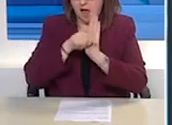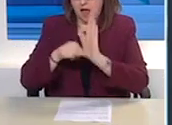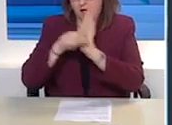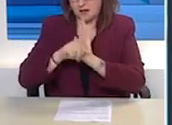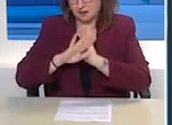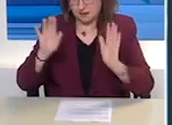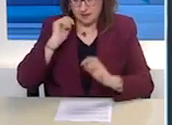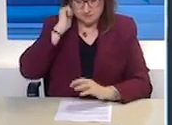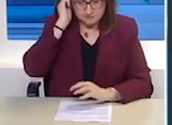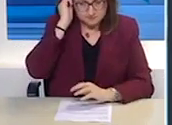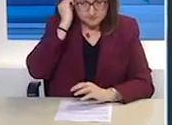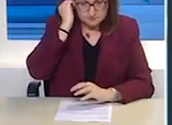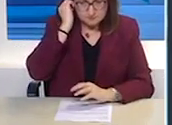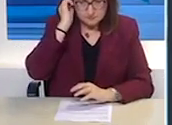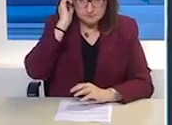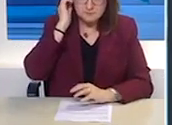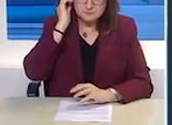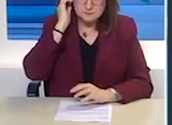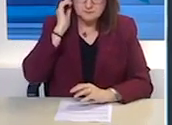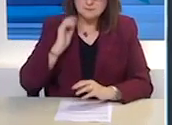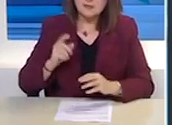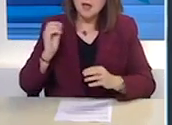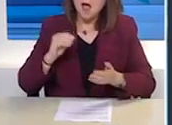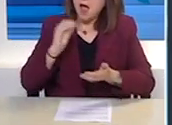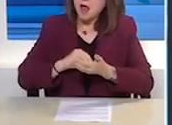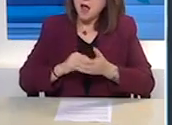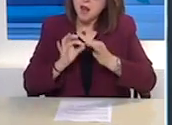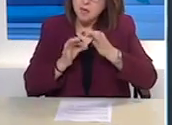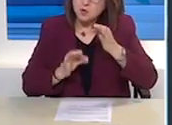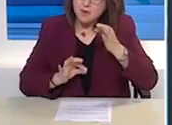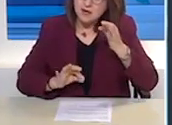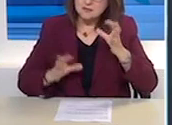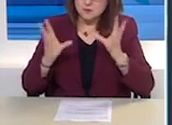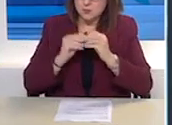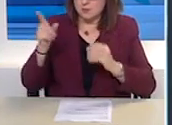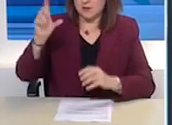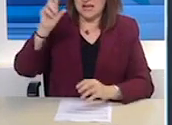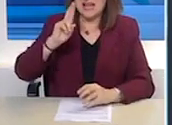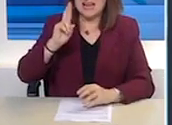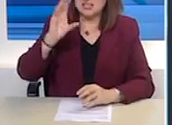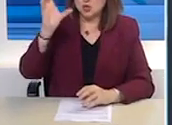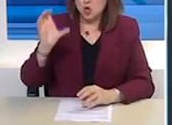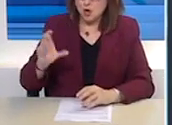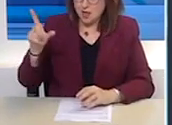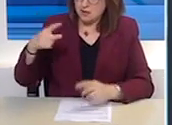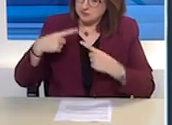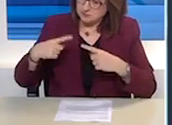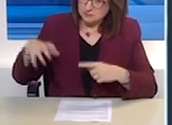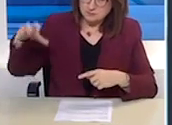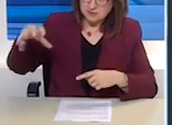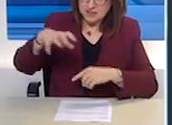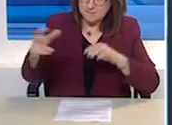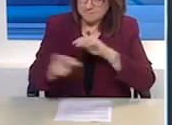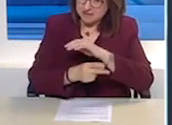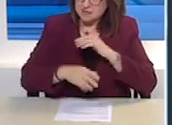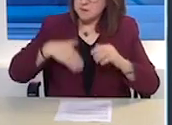περίπτωση αυτής. Περισσότερες λεπτομέρειες σε σχέση με τη Ριτσόνα και με τα ζητήματα που αφορούν τις δομές θα σας δώσει σε